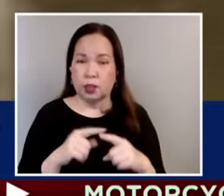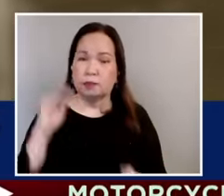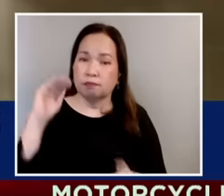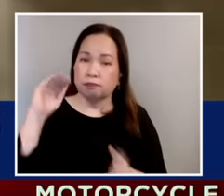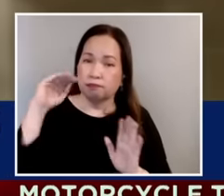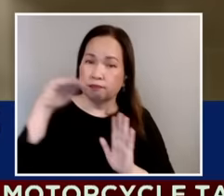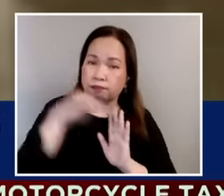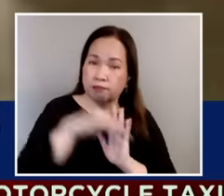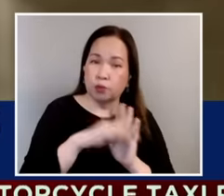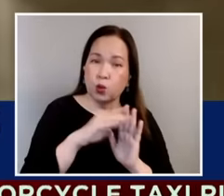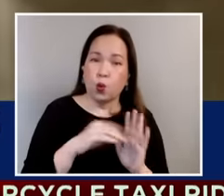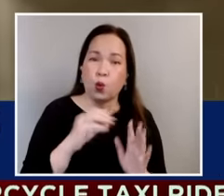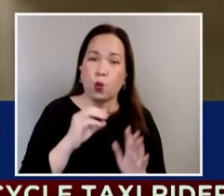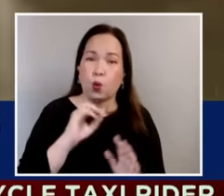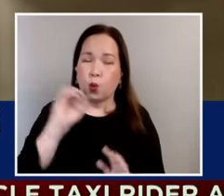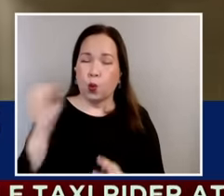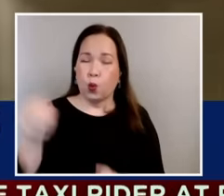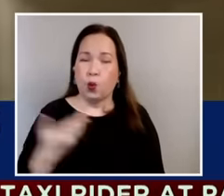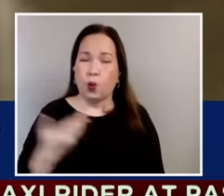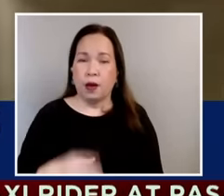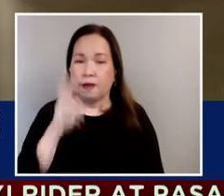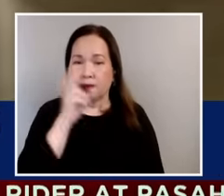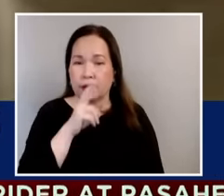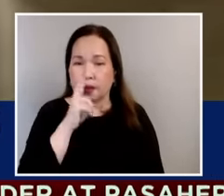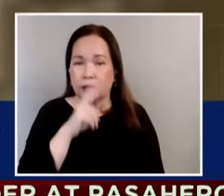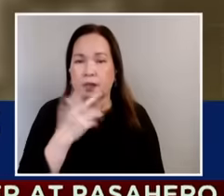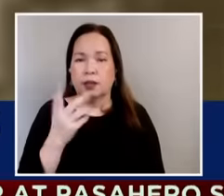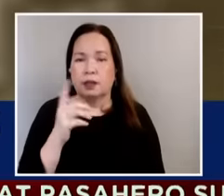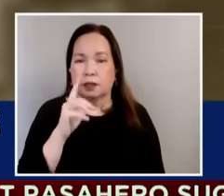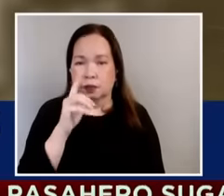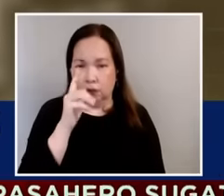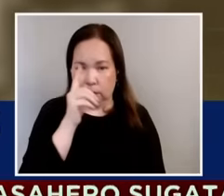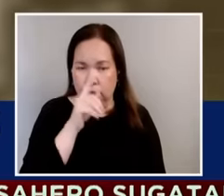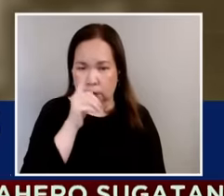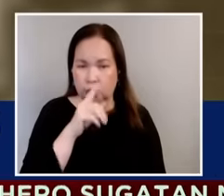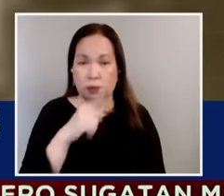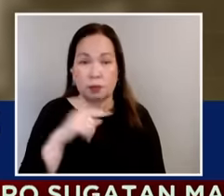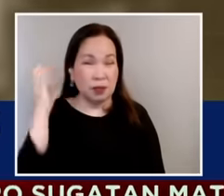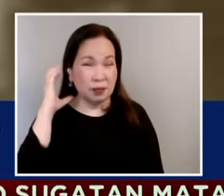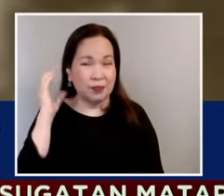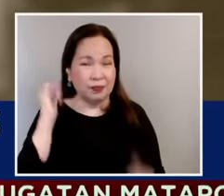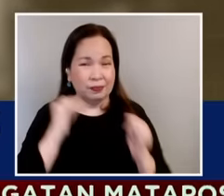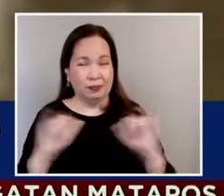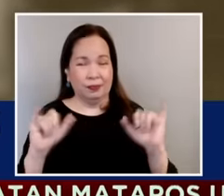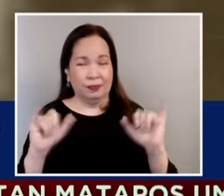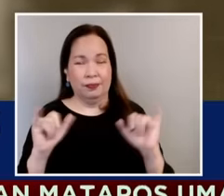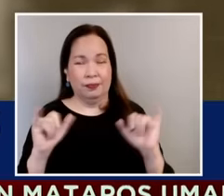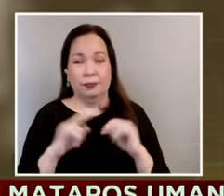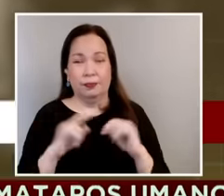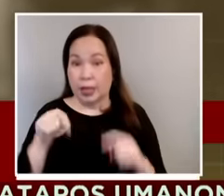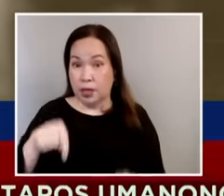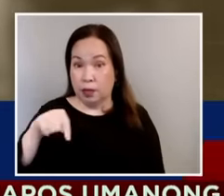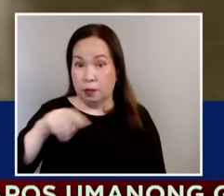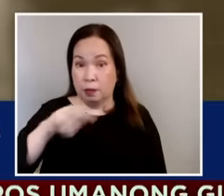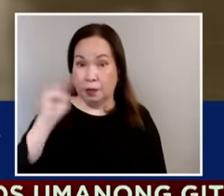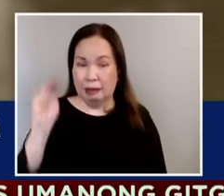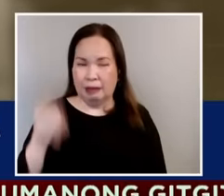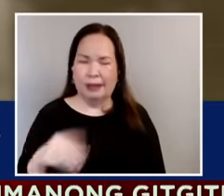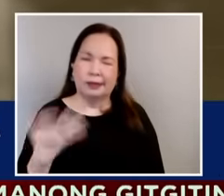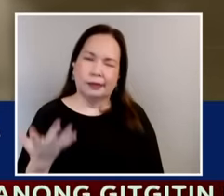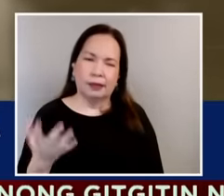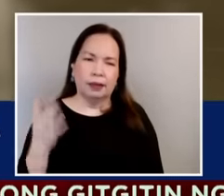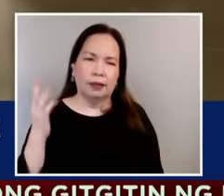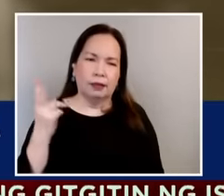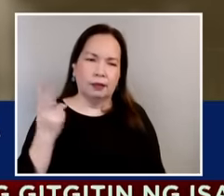Luzon, habang halos nanatiling pareho ang numero sa Mindanao. Pero dito sa Metro Manila, tumaas ang bilang ng